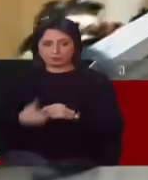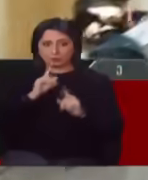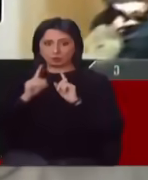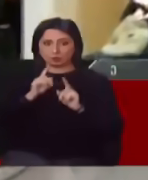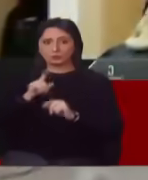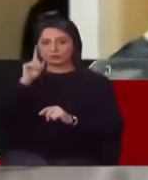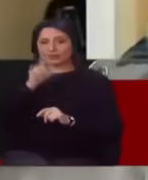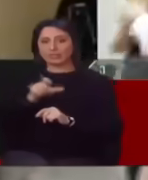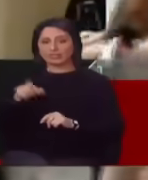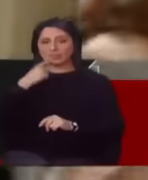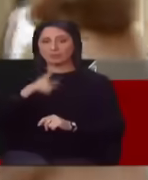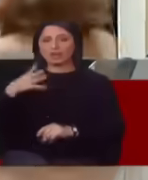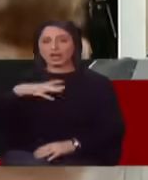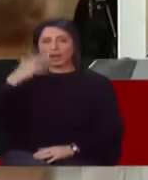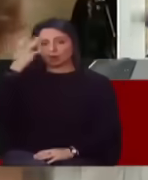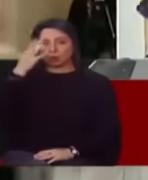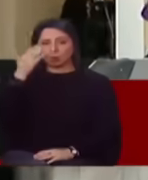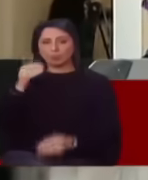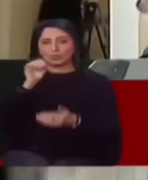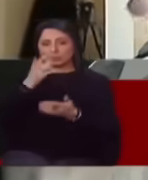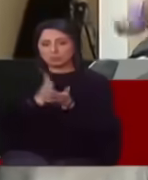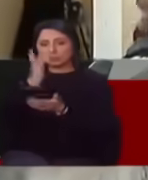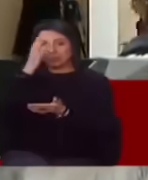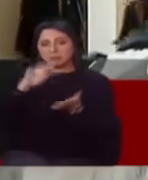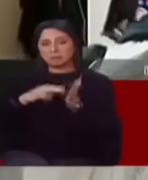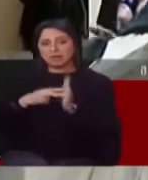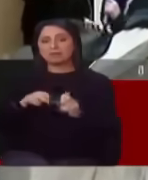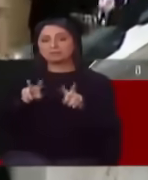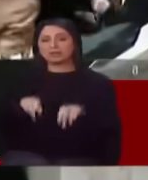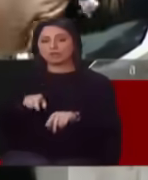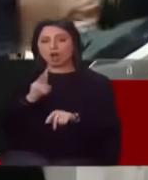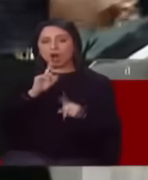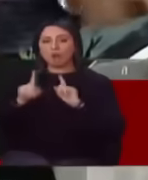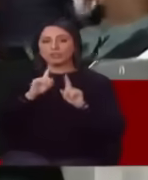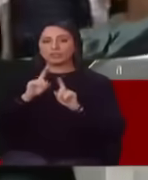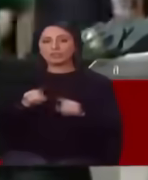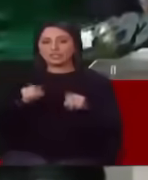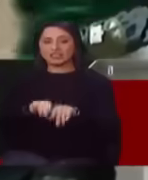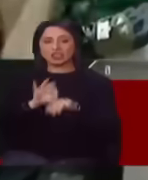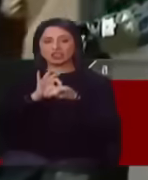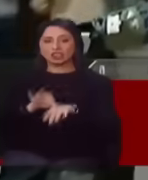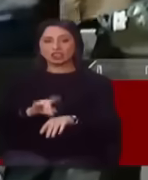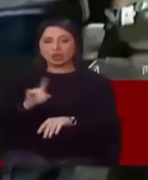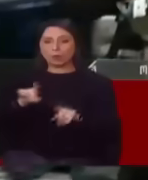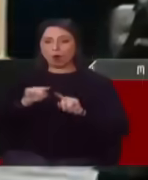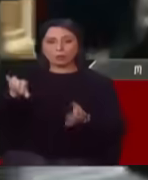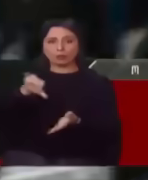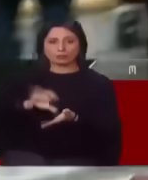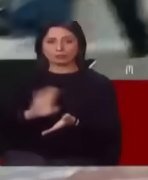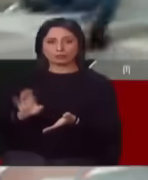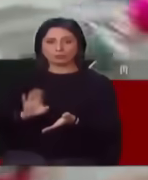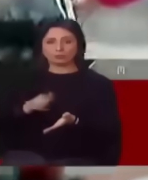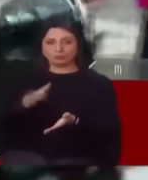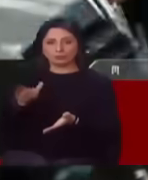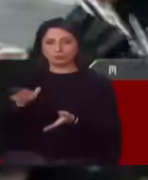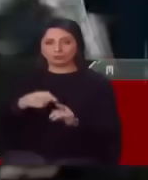ხდომაზე. ისინი ამბობენ, რომ ქართული ოცნების მიზანი და ამოცანა იყო ის, რომ კომიტეტის ხდომა დღეს ისე ჩატარებულიყო, რომ ოპოზიციის